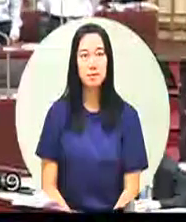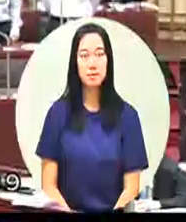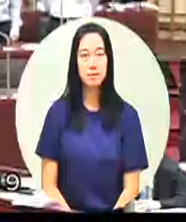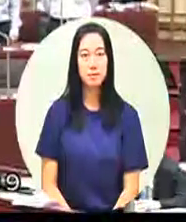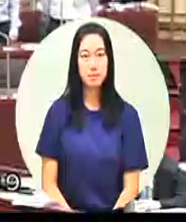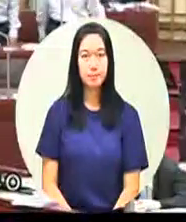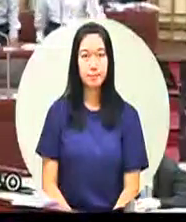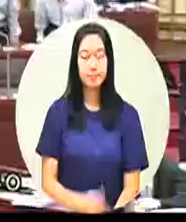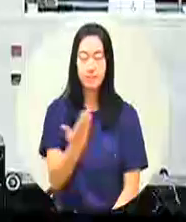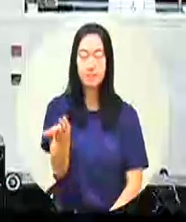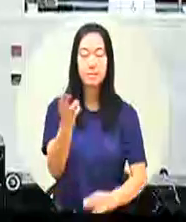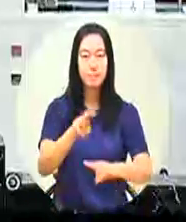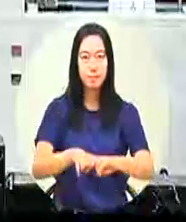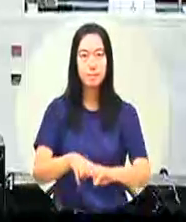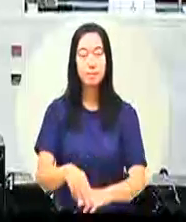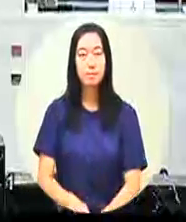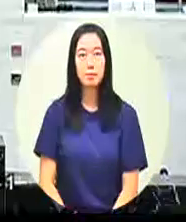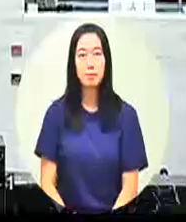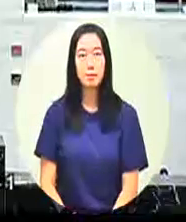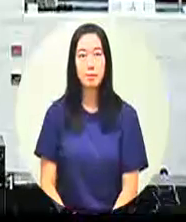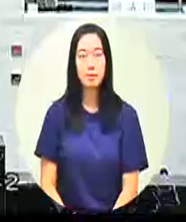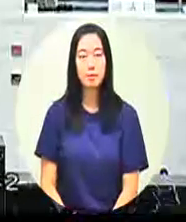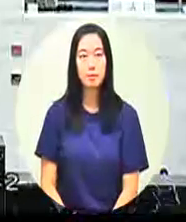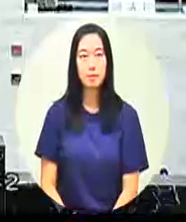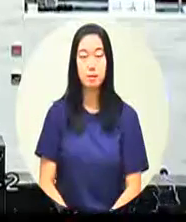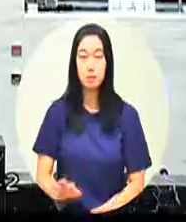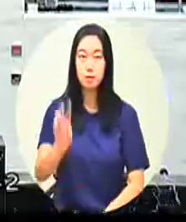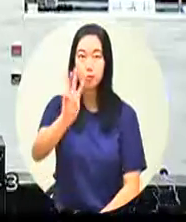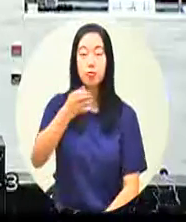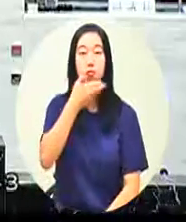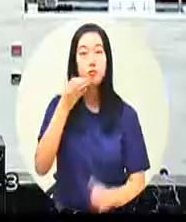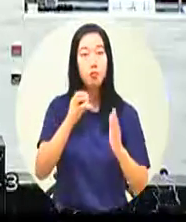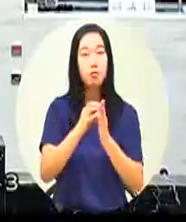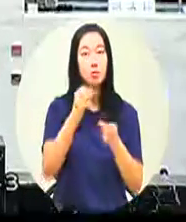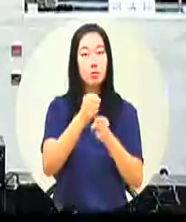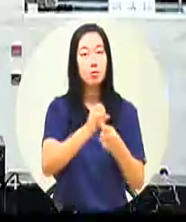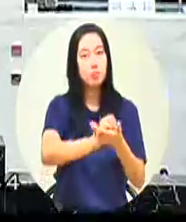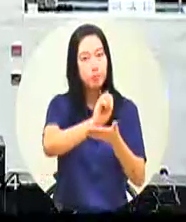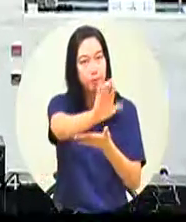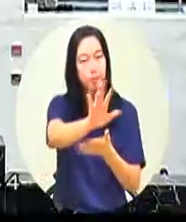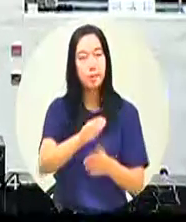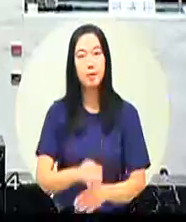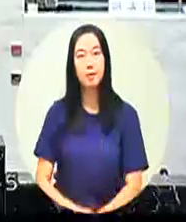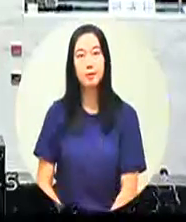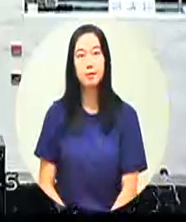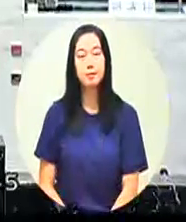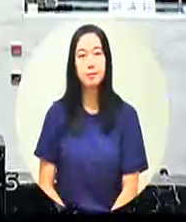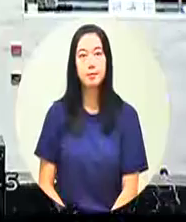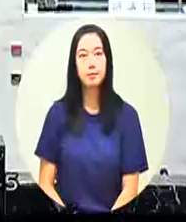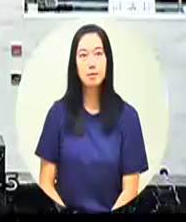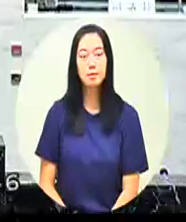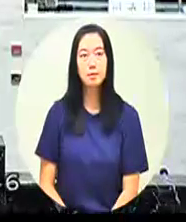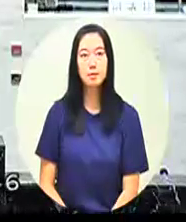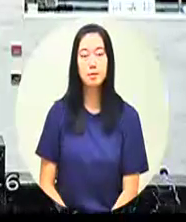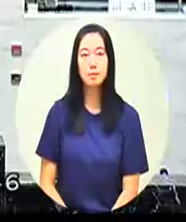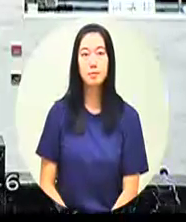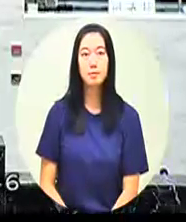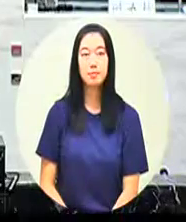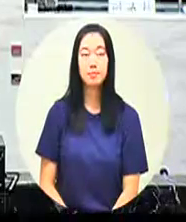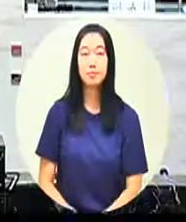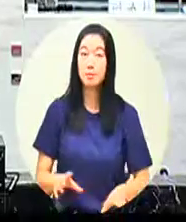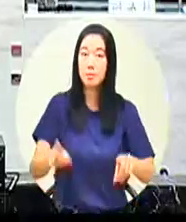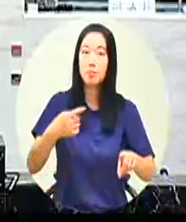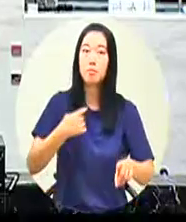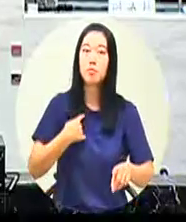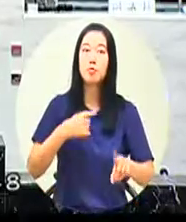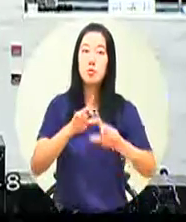麻烦请坐。那以下就水利局的业务跟大会做报告。下一页。那首先跟大会